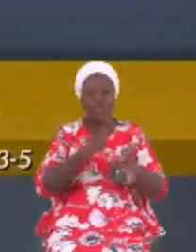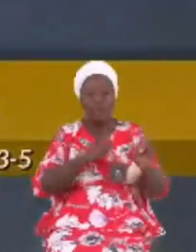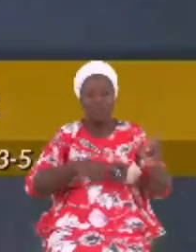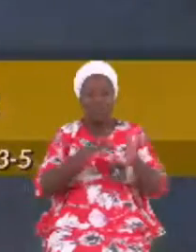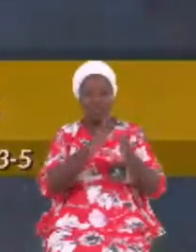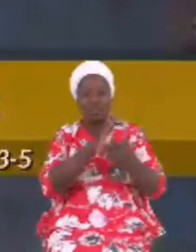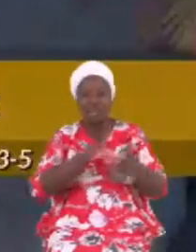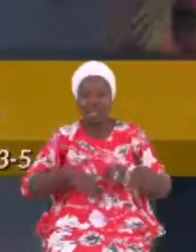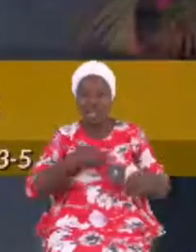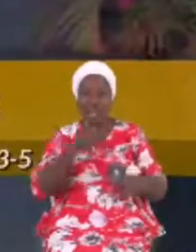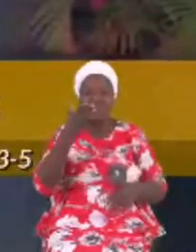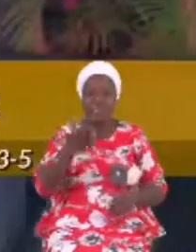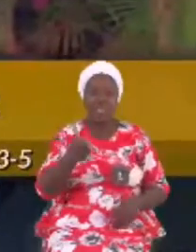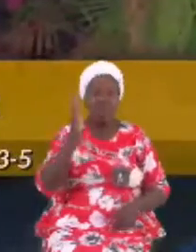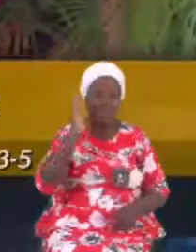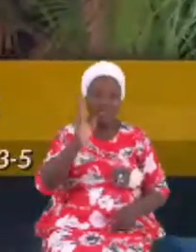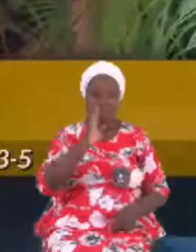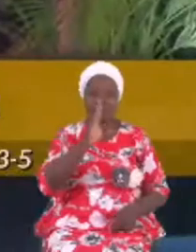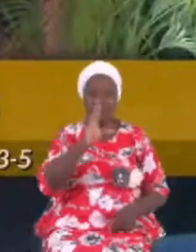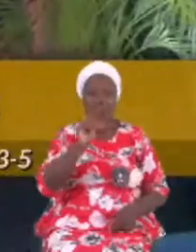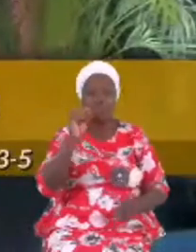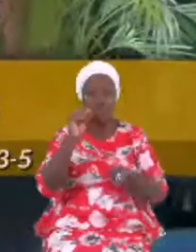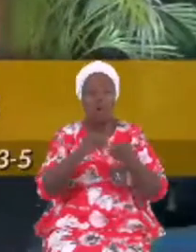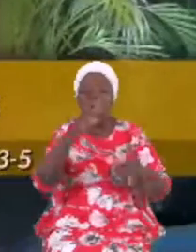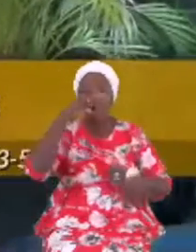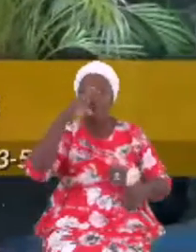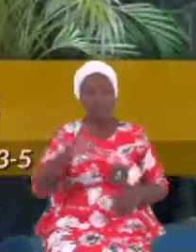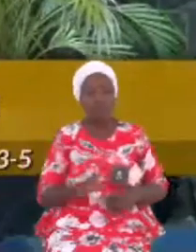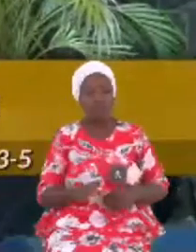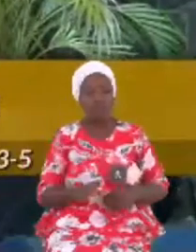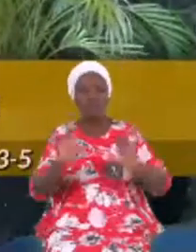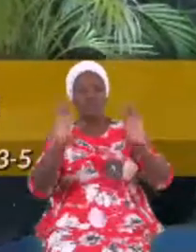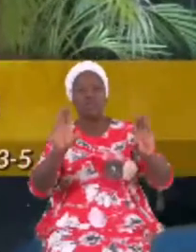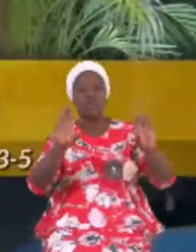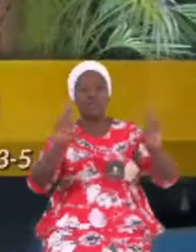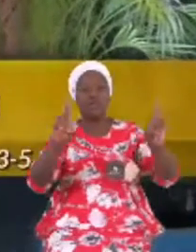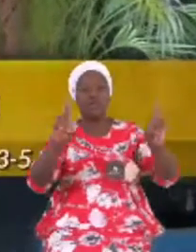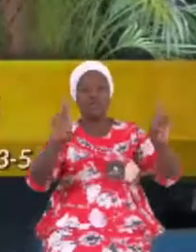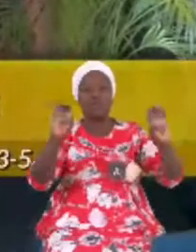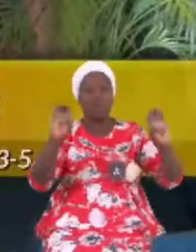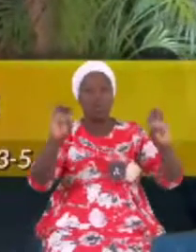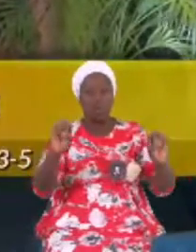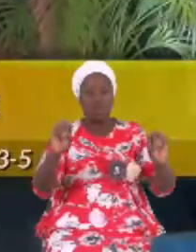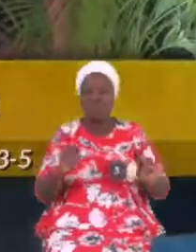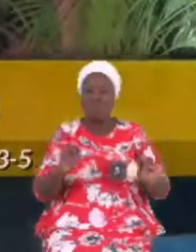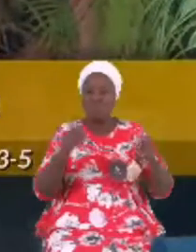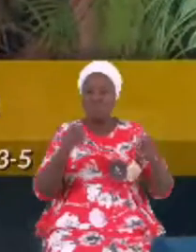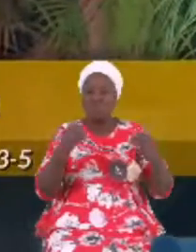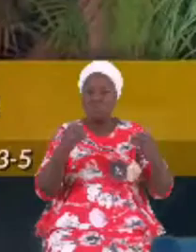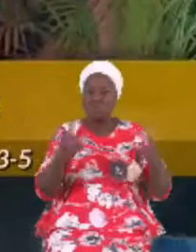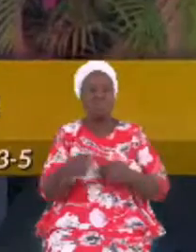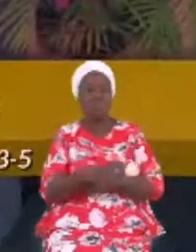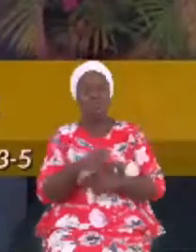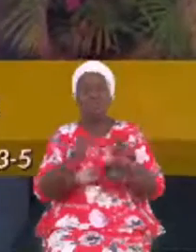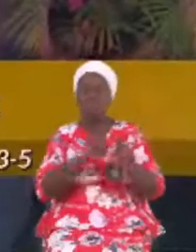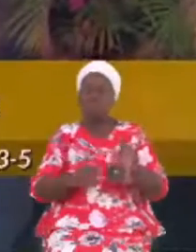Jésus-Christ, il n'y aura plus d'anathème. Vous voyez des gens aujourd'hui, ils se battent